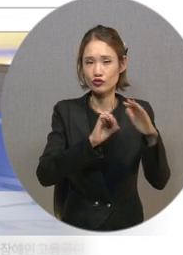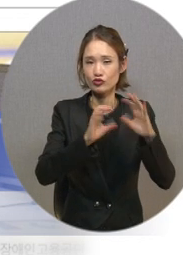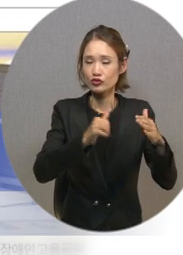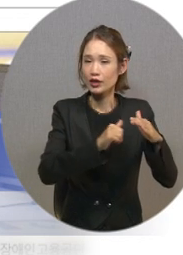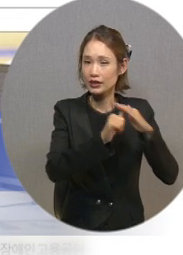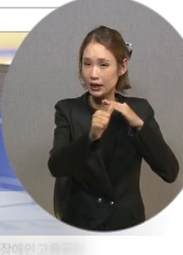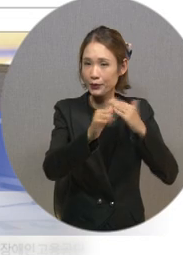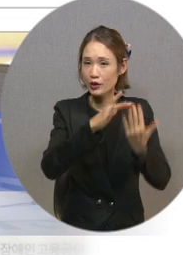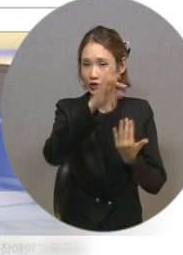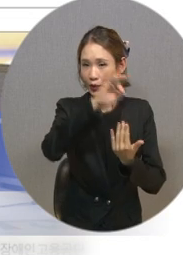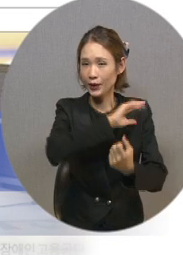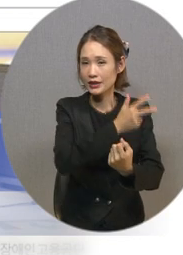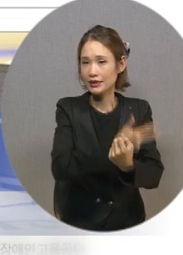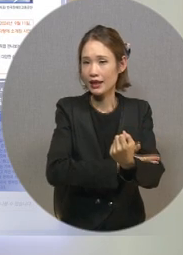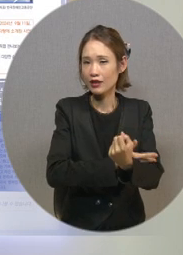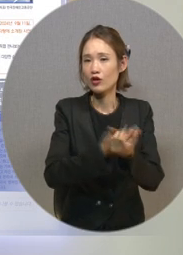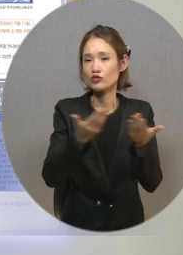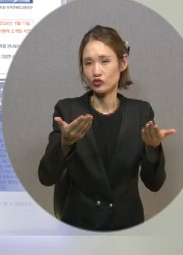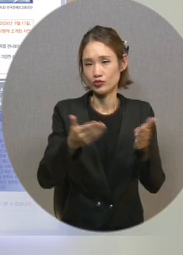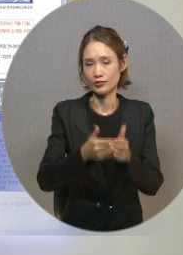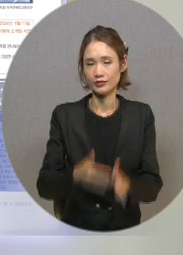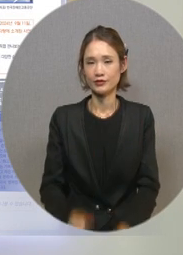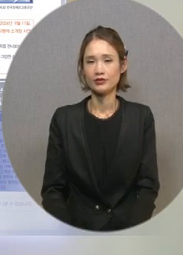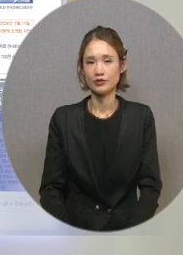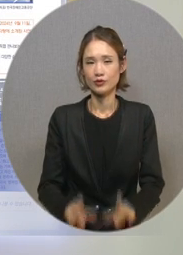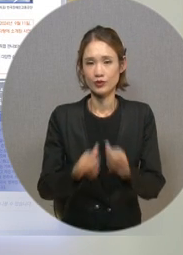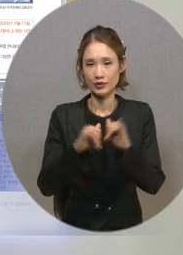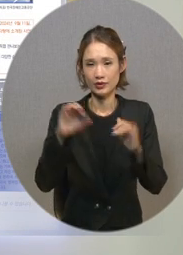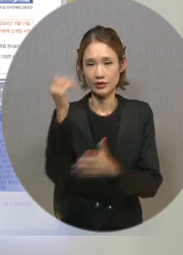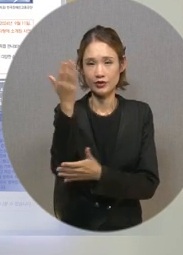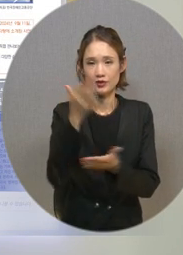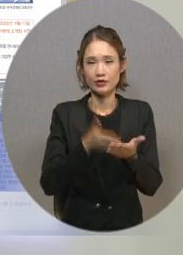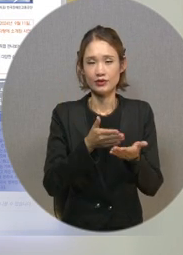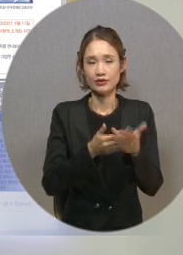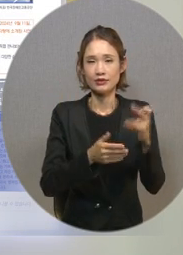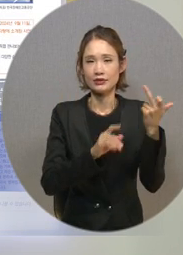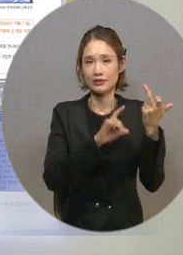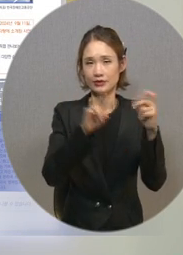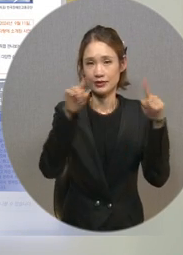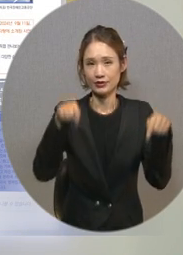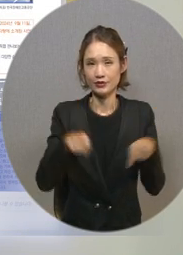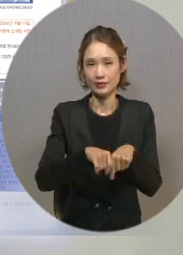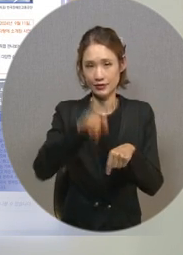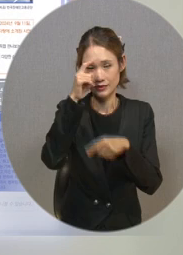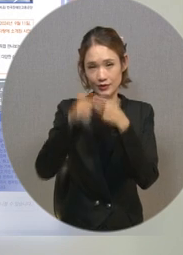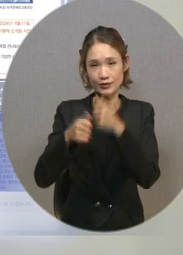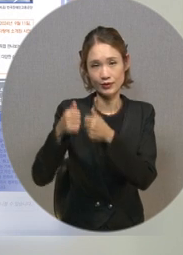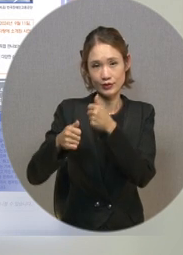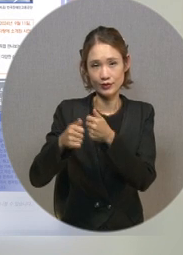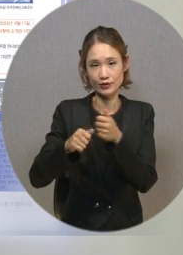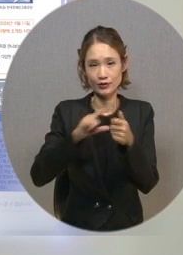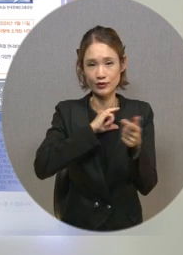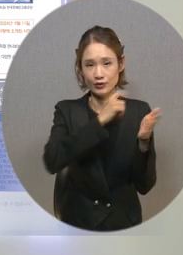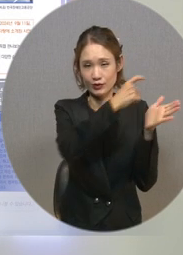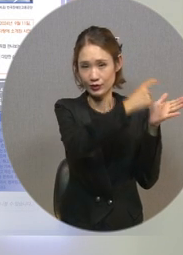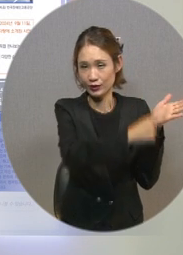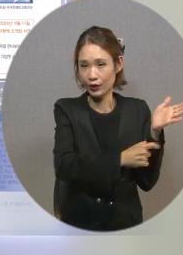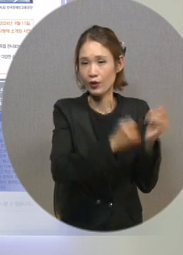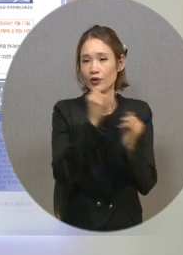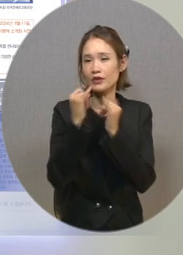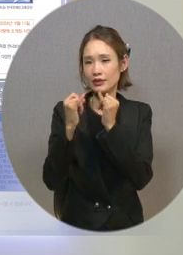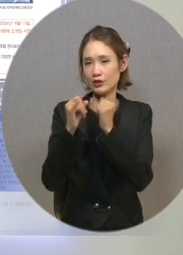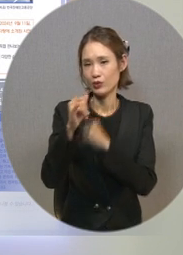참가 자격이 주어집니다 한편 오늘 장애 신문 12면는 기능 대회 참가한 종목별 선수들의